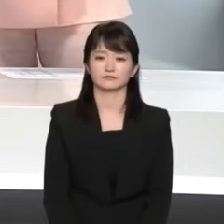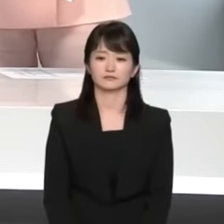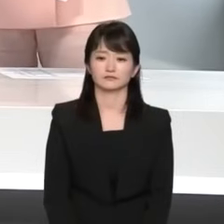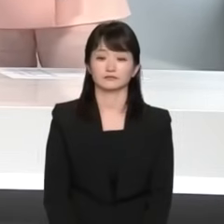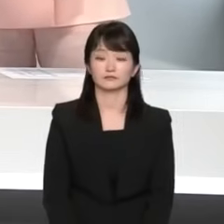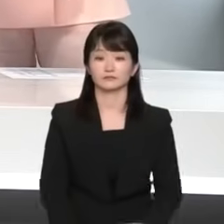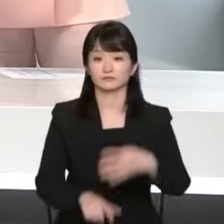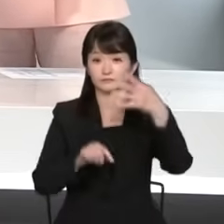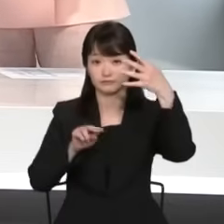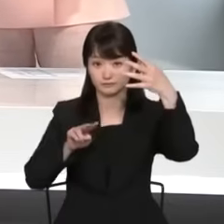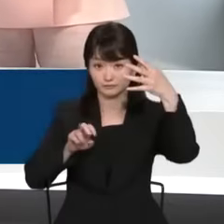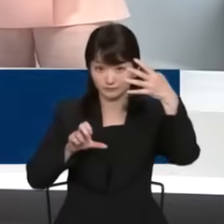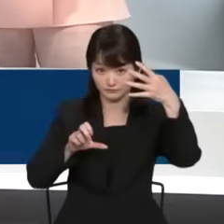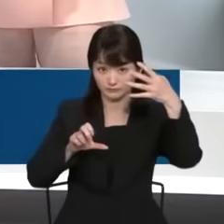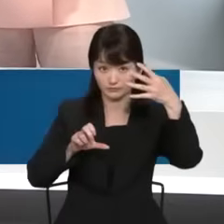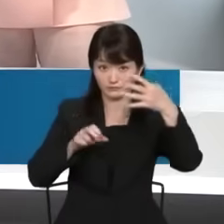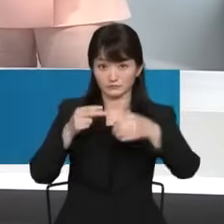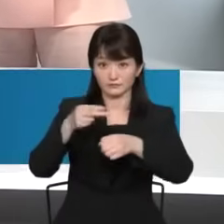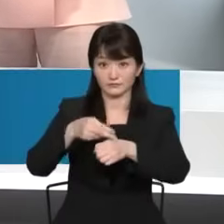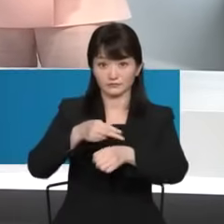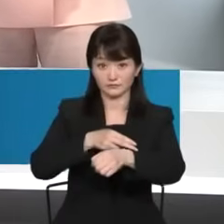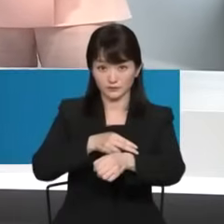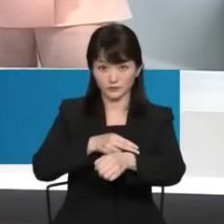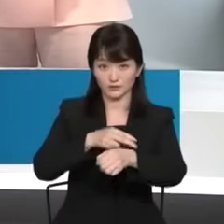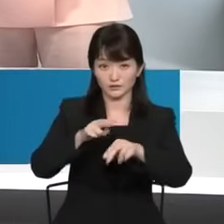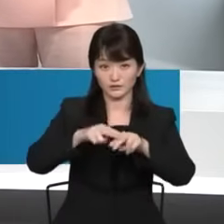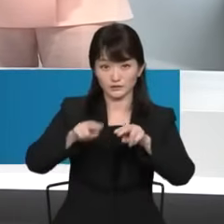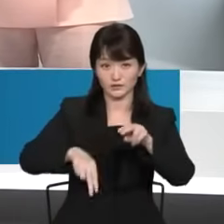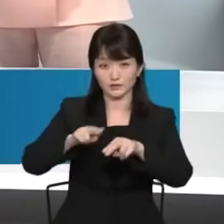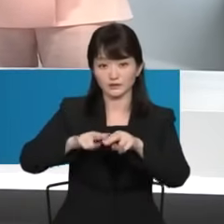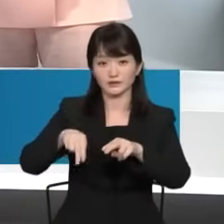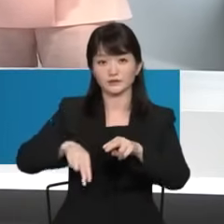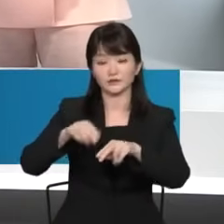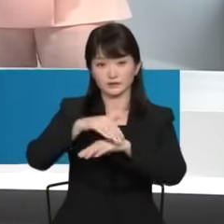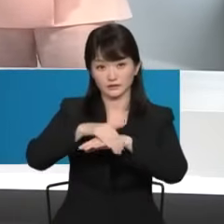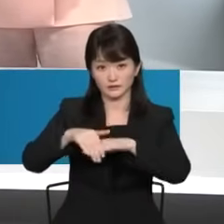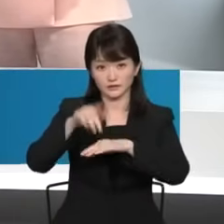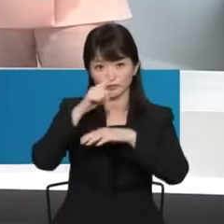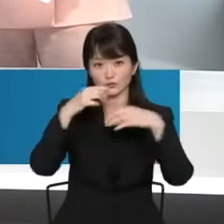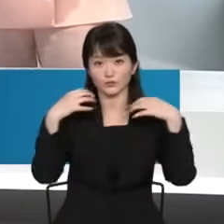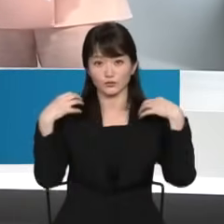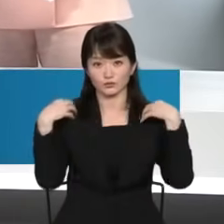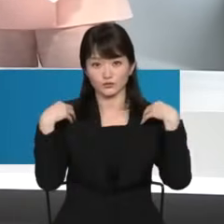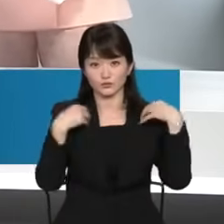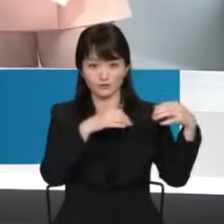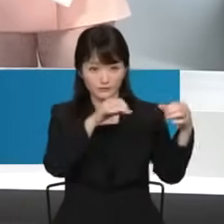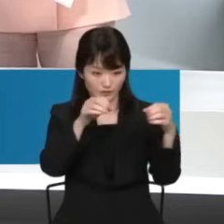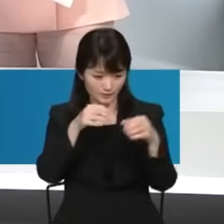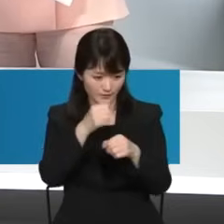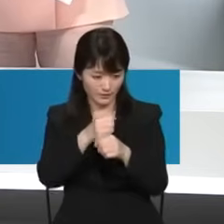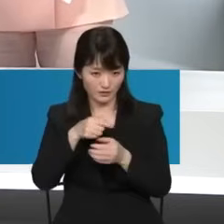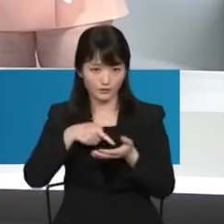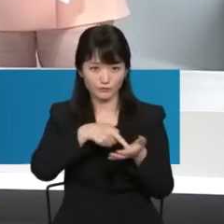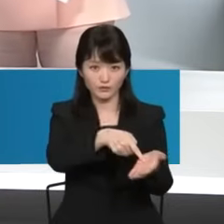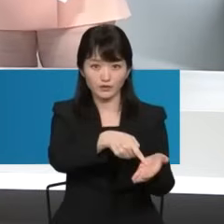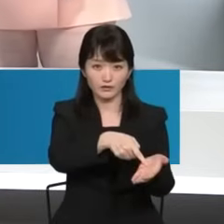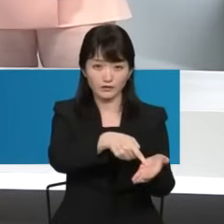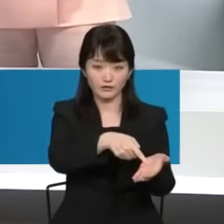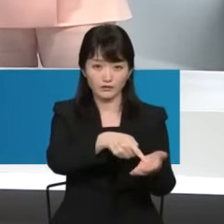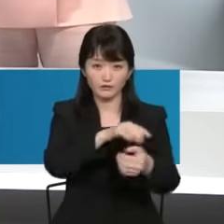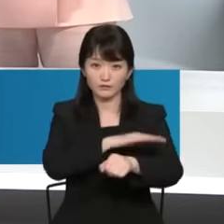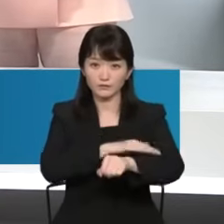네, 오는 25일에 대규모 사직이 예정돼 있는 의대 교수들이 정부에 대화의 장을 만들라고 요구했습니다.